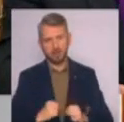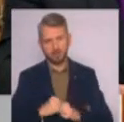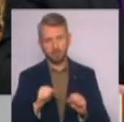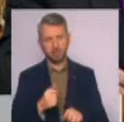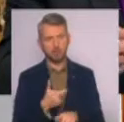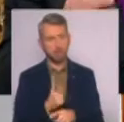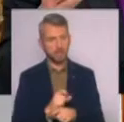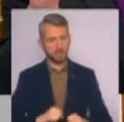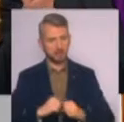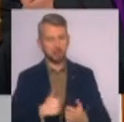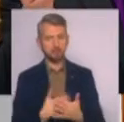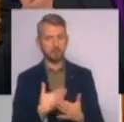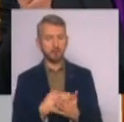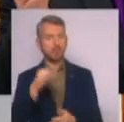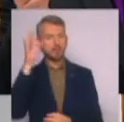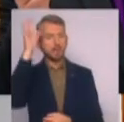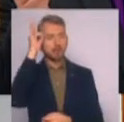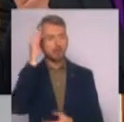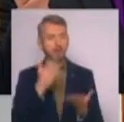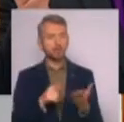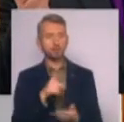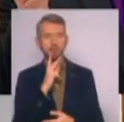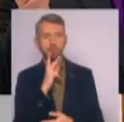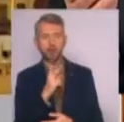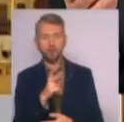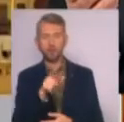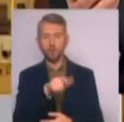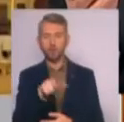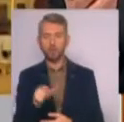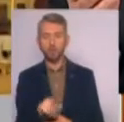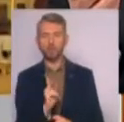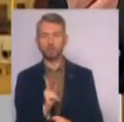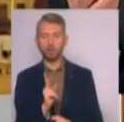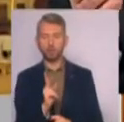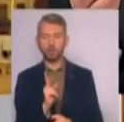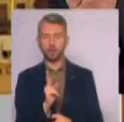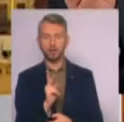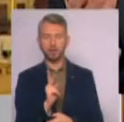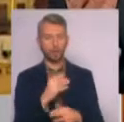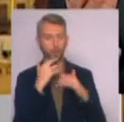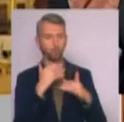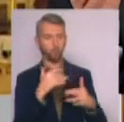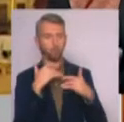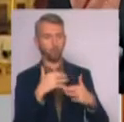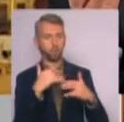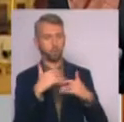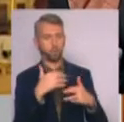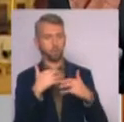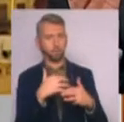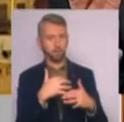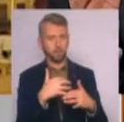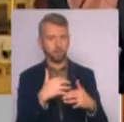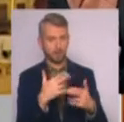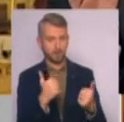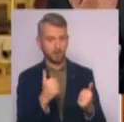Тобто, якщо... Наприклад, згадайте, якщо ви бачили людей, які грають в духовому оркестрі, на духових